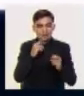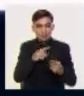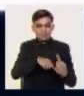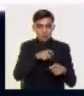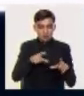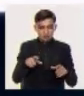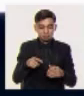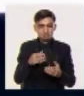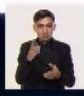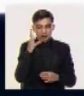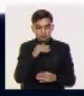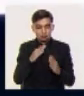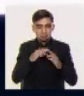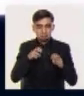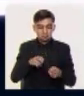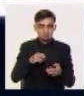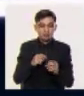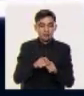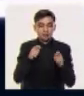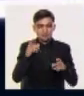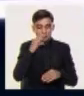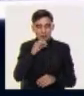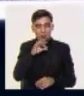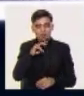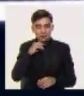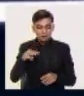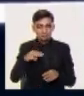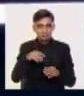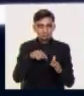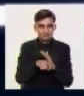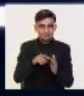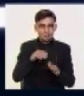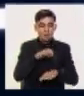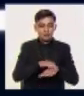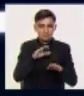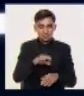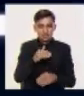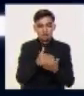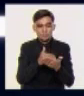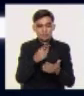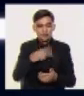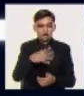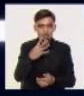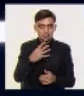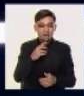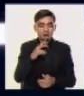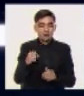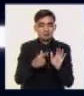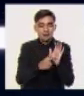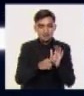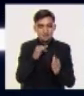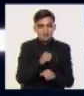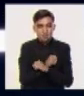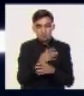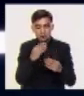предпринимателей, которая позволит бизнесменам 100% онлайн открыть счет в банке в режиме 24/7 и даже